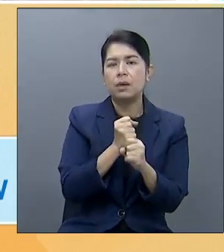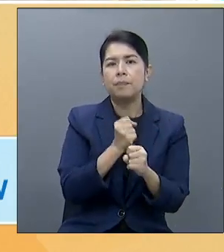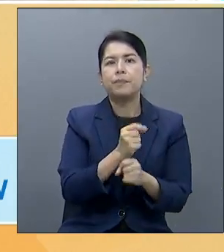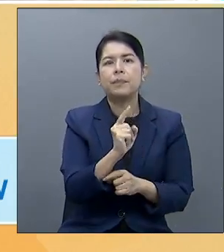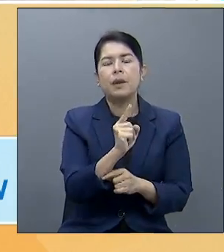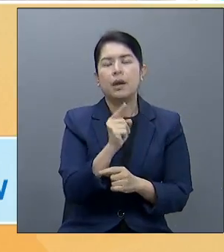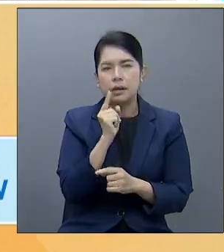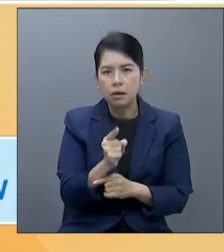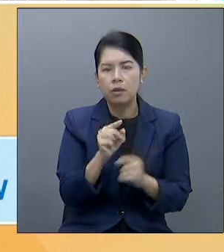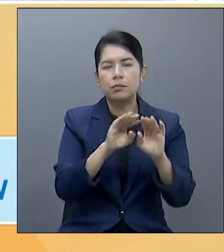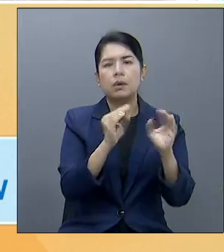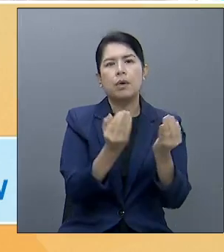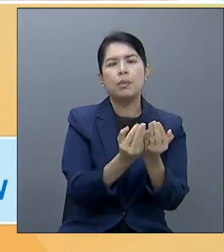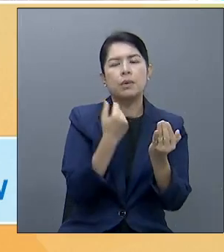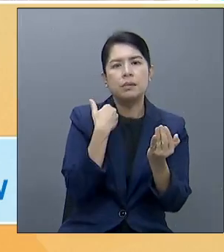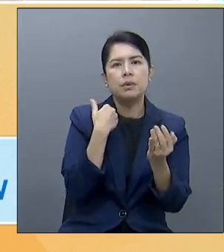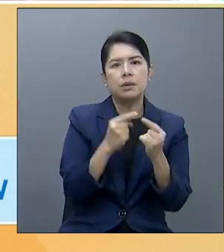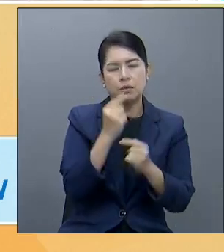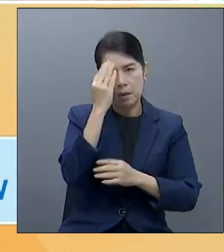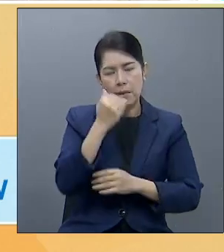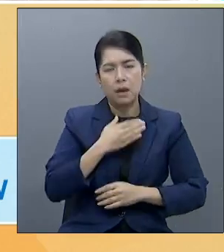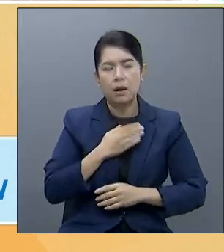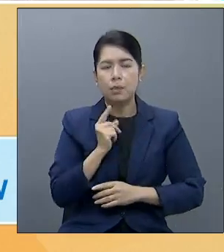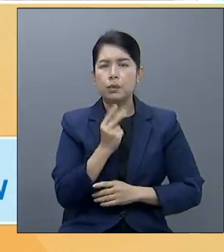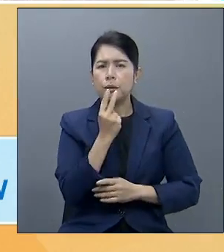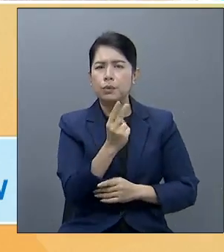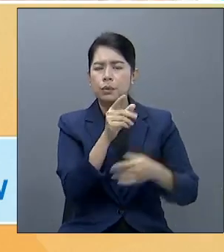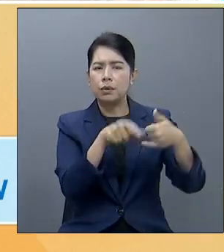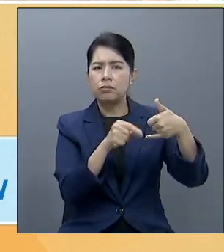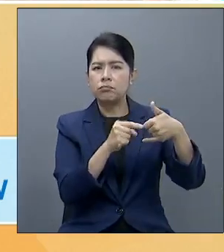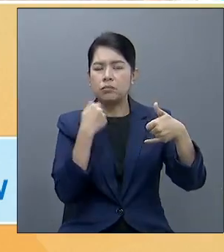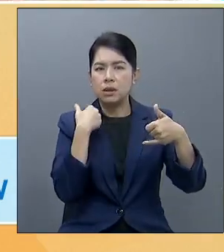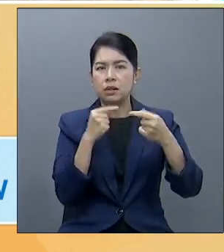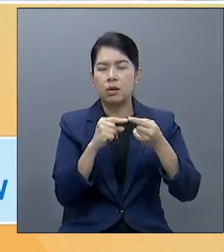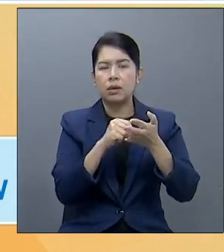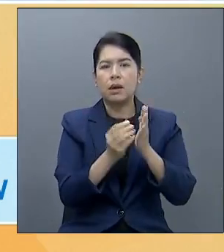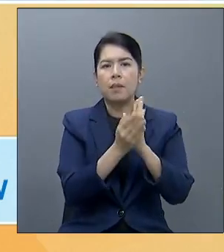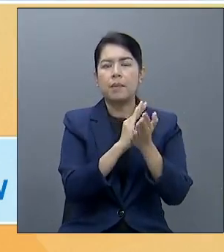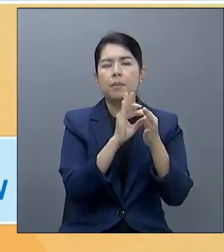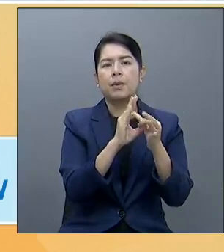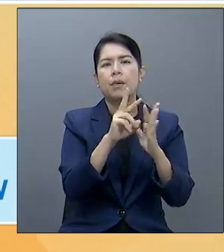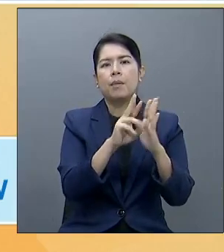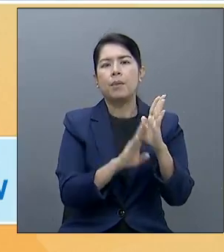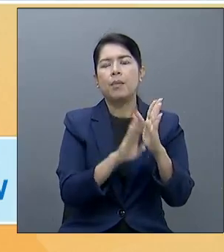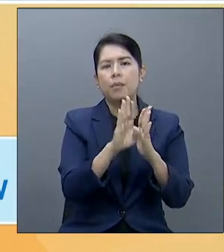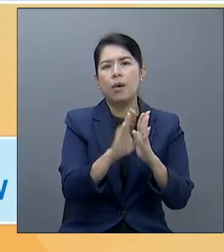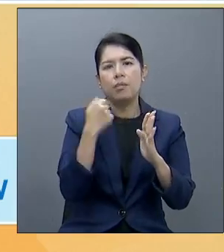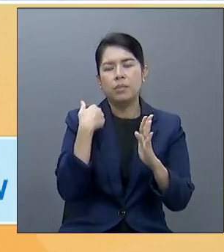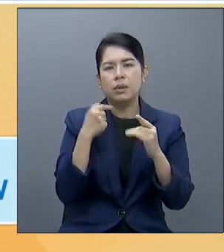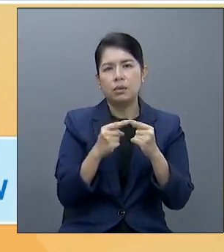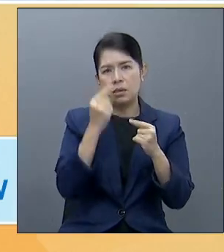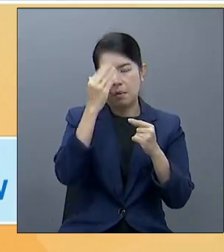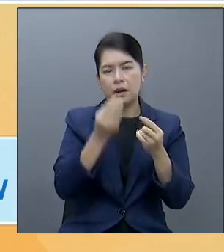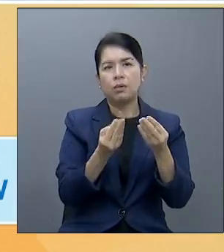เป็นมิตรกับครอบครัวแล้วก็คือต้องดูในมิตินโยบายเนี้ยจะเหมือนเป็นการปรับระบบนิเวศอะค่ะที่จะเอื้อให้คนเนี่ยอยากมีลูกเพ